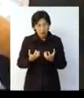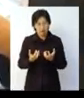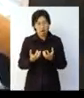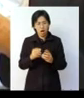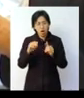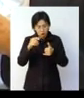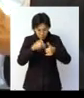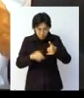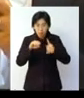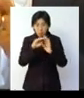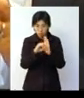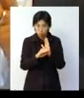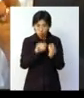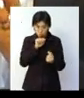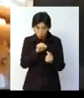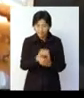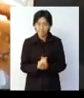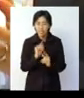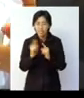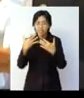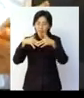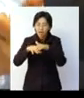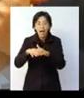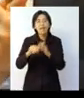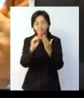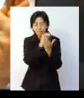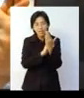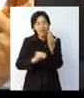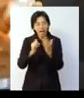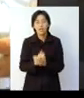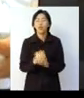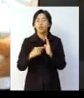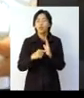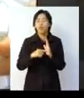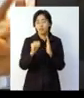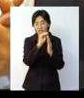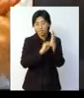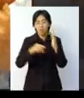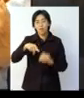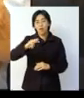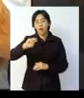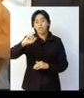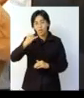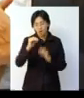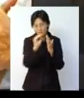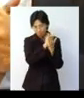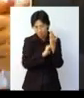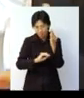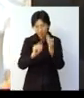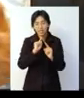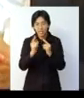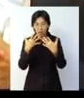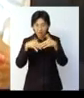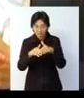ตามที่เรากำหนดนะคะก็สามารถใช้สิทธิ์ตรงนี้ได้โดยประสานกับหน่วยงานที่เกี่ยวข้องถ้าอยู่ต่างจังหวัดก็สำนักงานพัฒนาสังคมและความมั่นคง